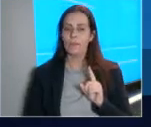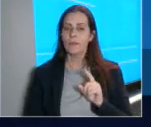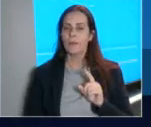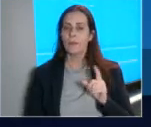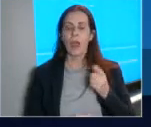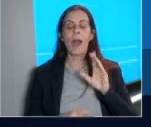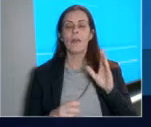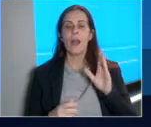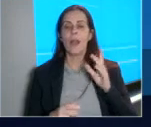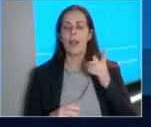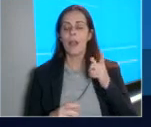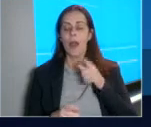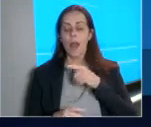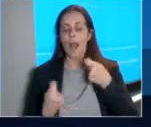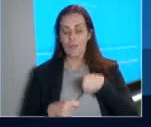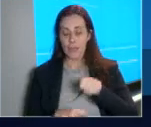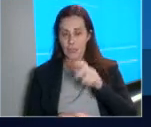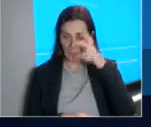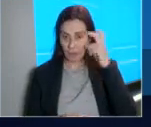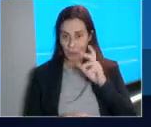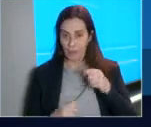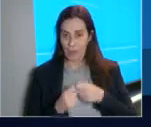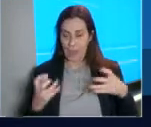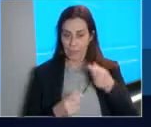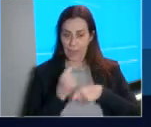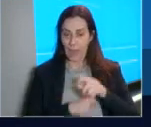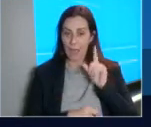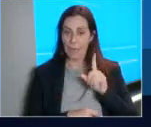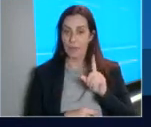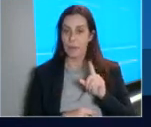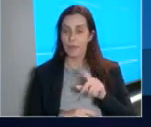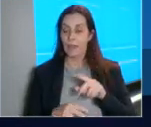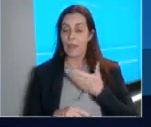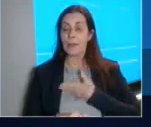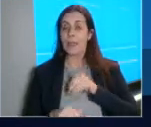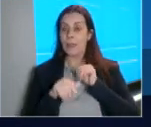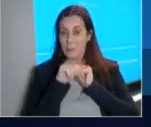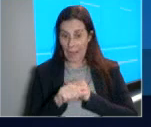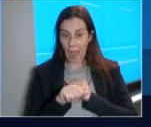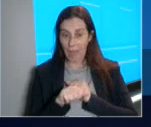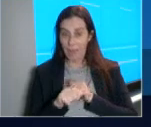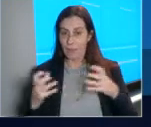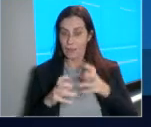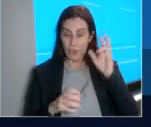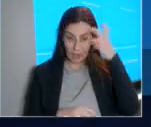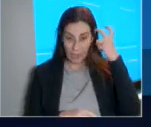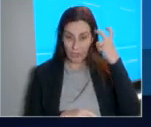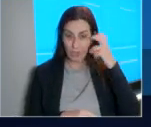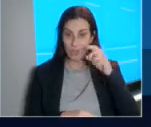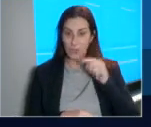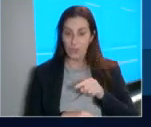ההתנהלות הפרלמנטרית מול חברי הכנסת הערבים, שהיא בסדר גמור באזור החברתי-כלכלי. אבל להישען על סיעה של הרשימה